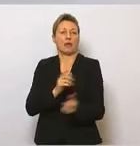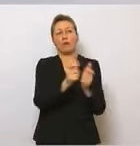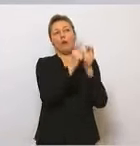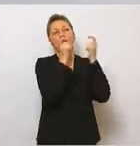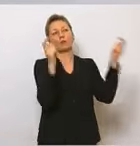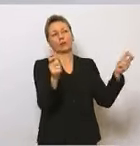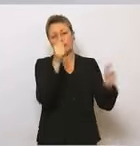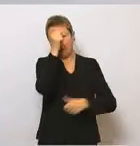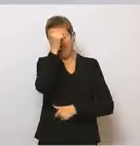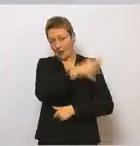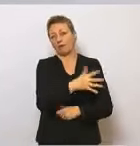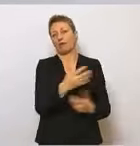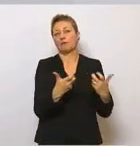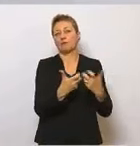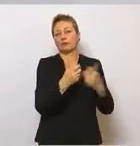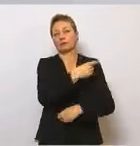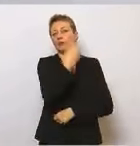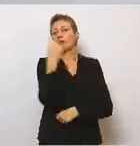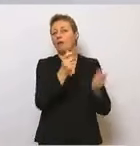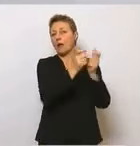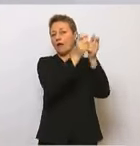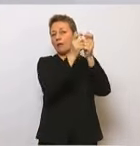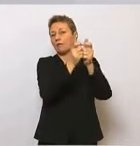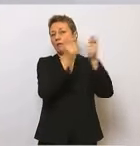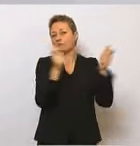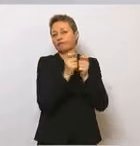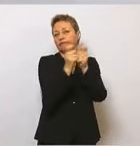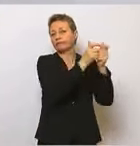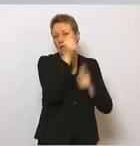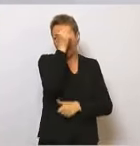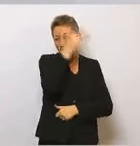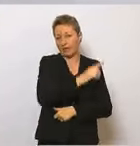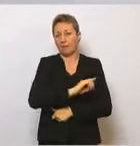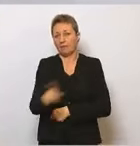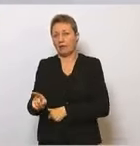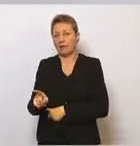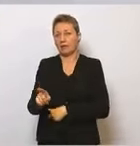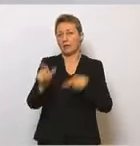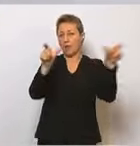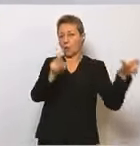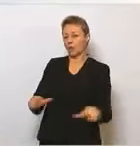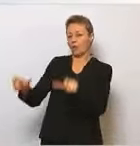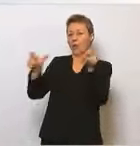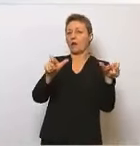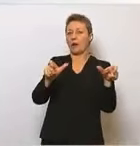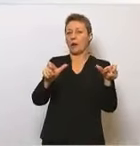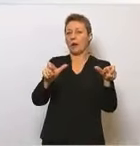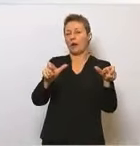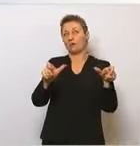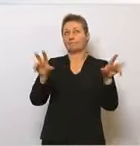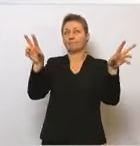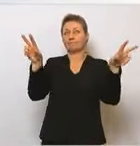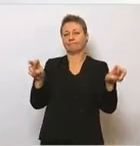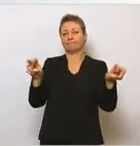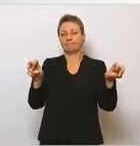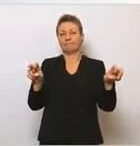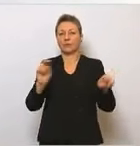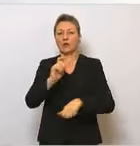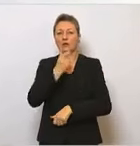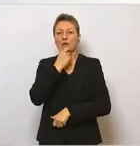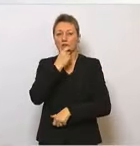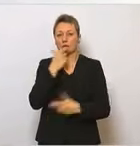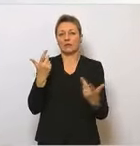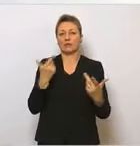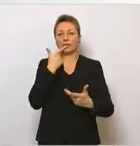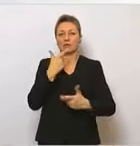américaines du numérique, notamment américaines, mais pas que américaines, ont un contrôle, le bon terme, je pense, c'est le terme anglais, gatekeeper,